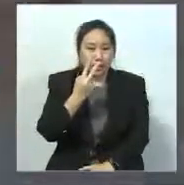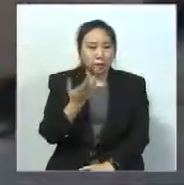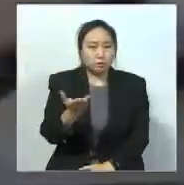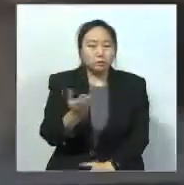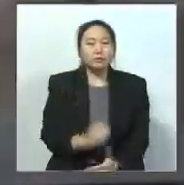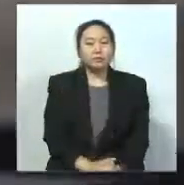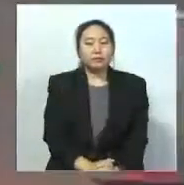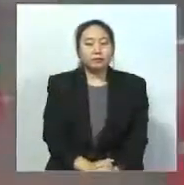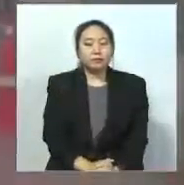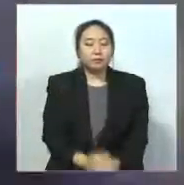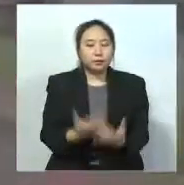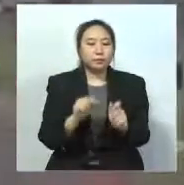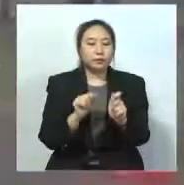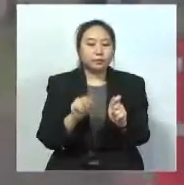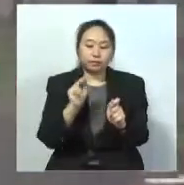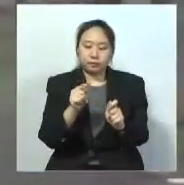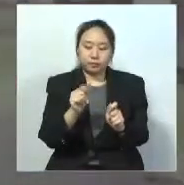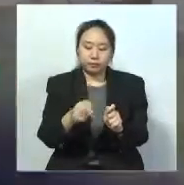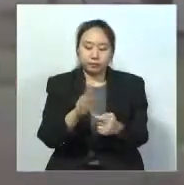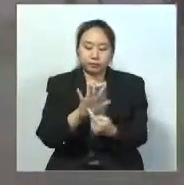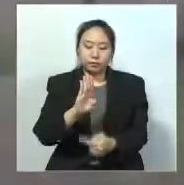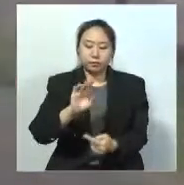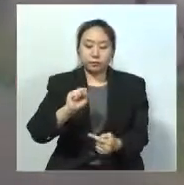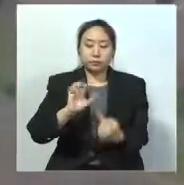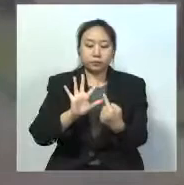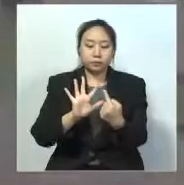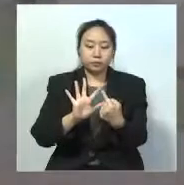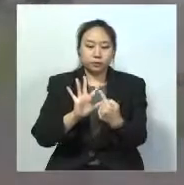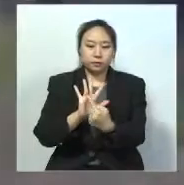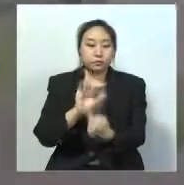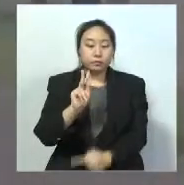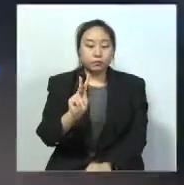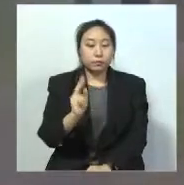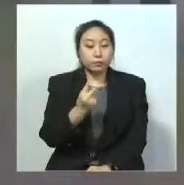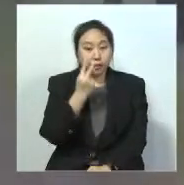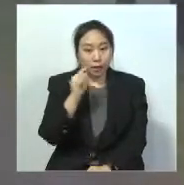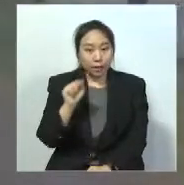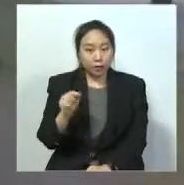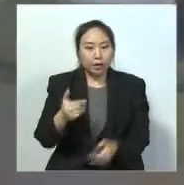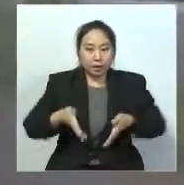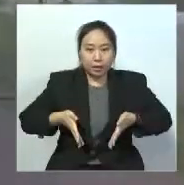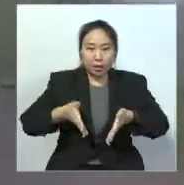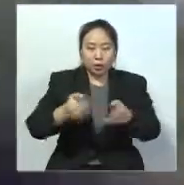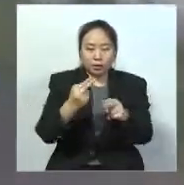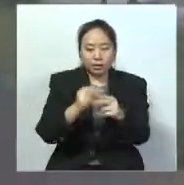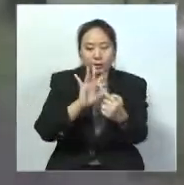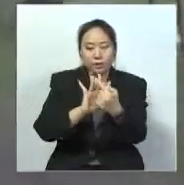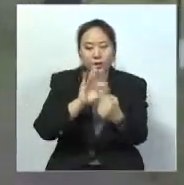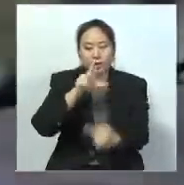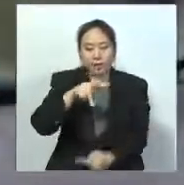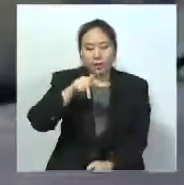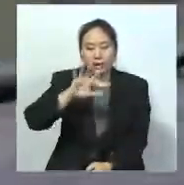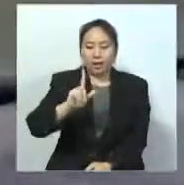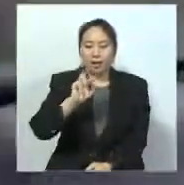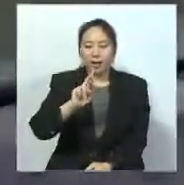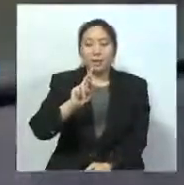ะครับซึ่งเป็นพื้นที่อำเภอทับสะแกโดยจุดที่เห็นอยู่ตอนนี้ก็คือเป็นถนนเพชรเกษมขาขึ้นนะครับมีฝนต